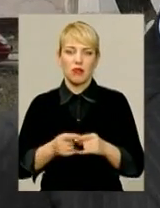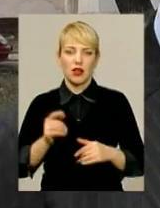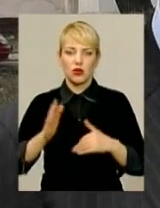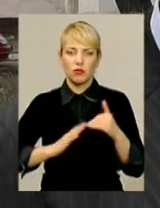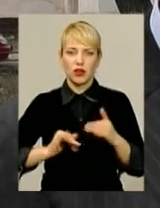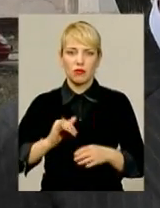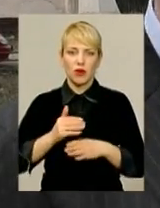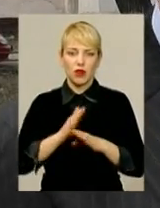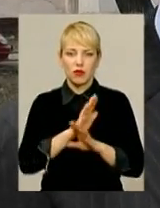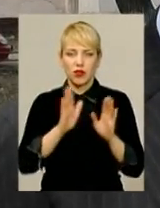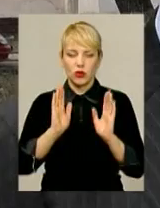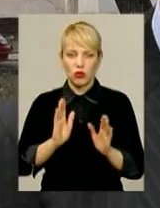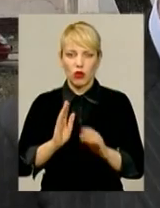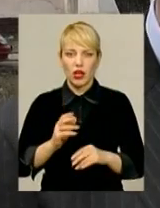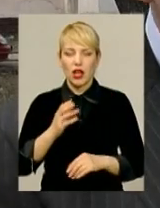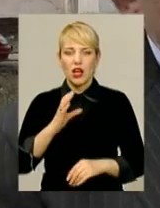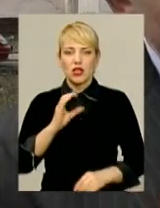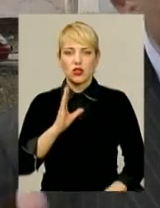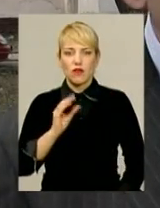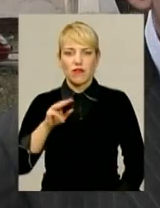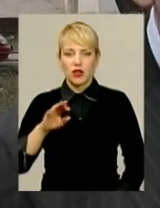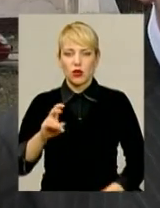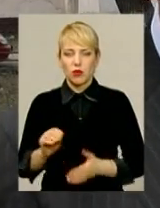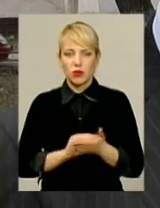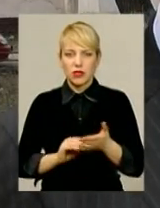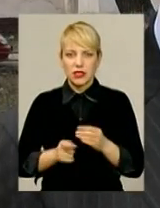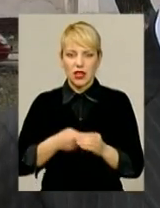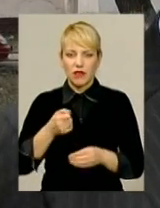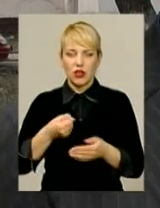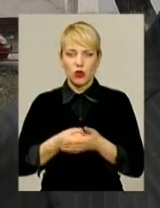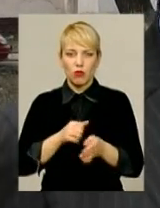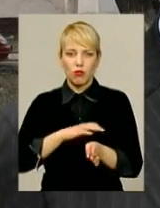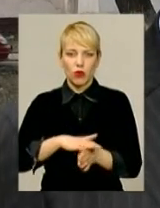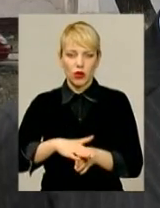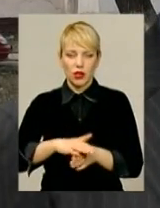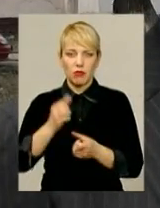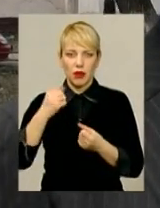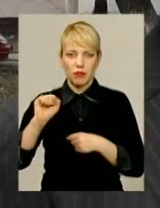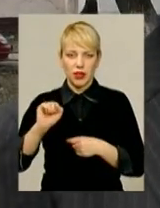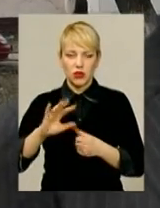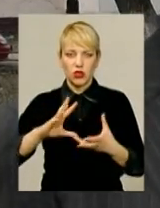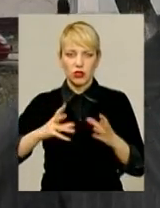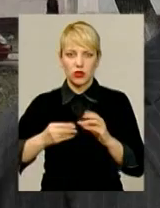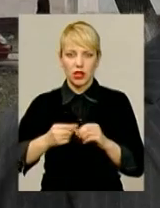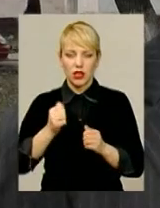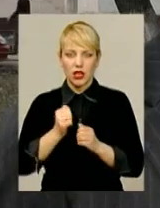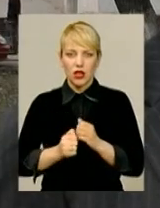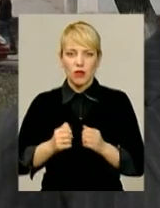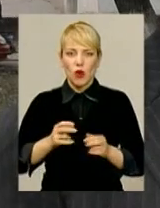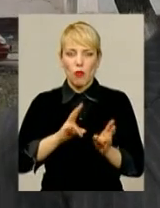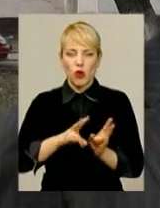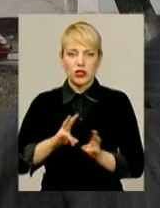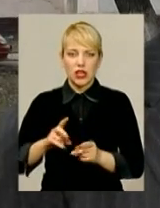советам, а от написания заявления и до полной победы, до результата каждому пострадавшему. Это все делается для